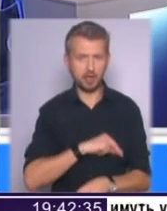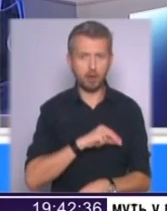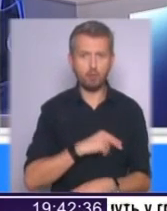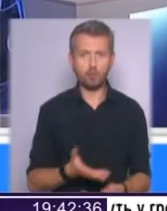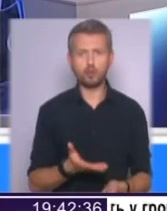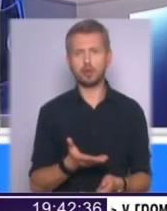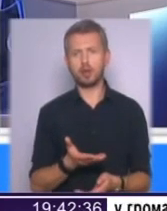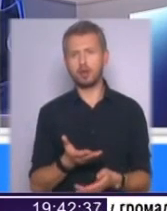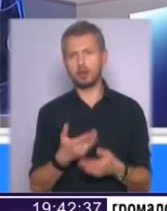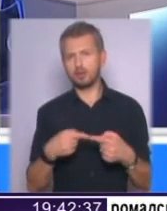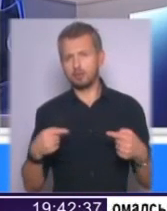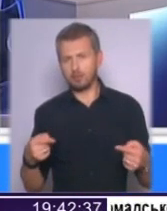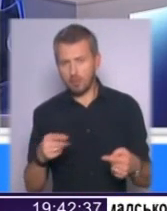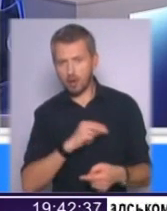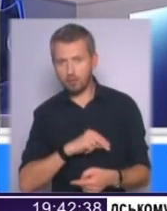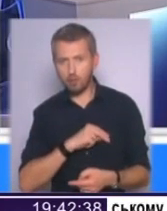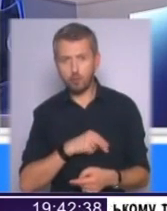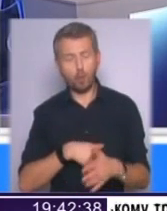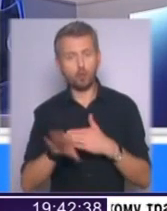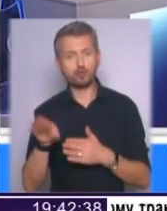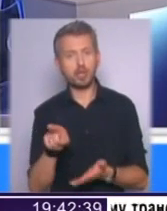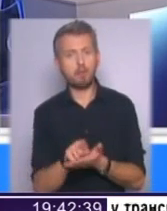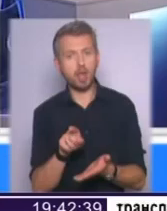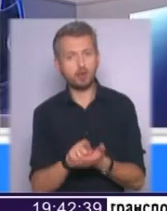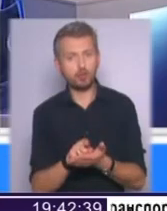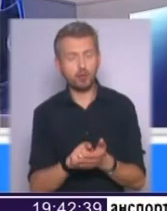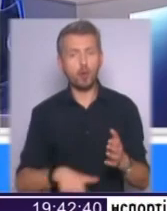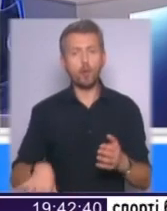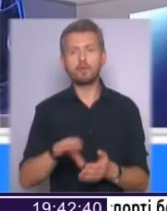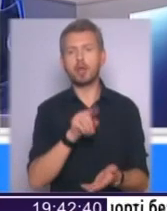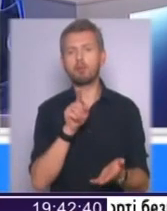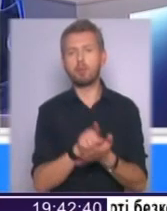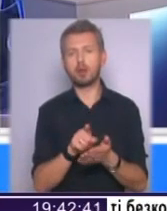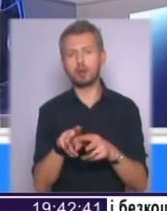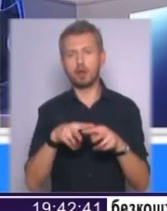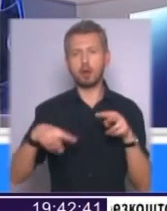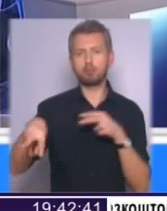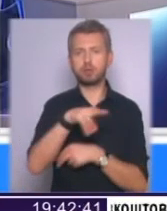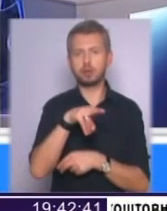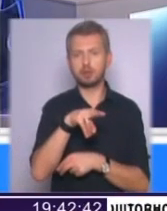дворники працюють, ушли на пенсію. У всіх пенсія одинакова,